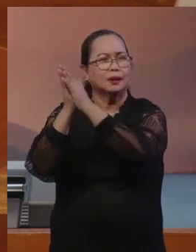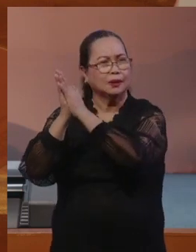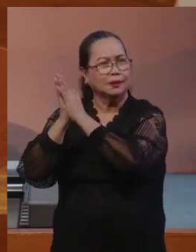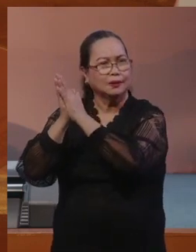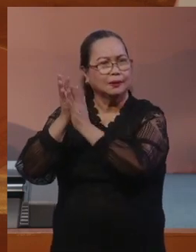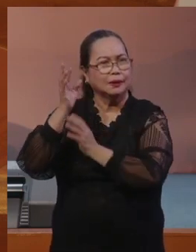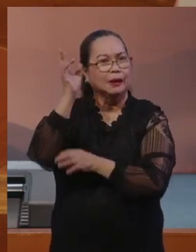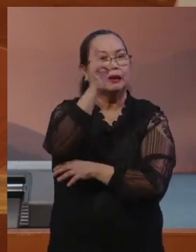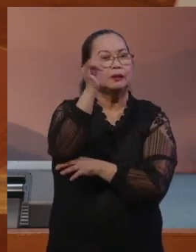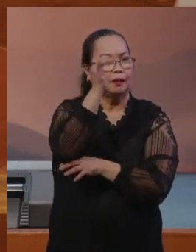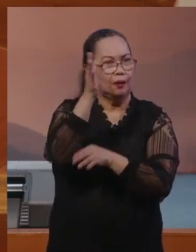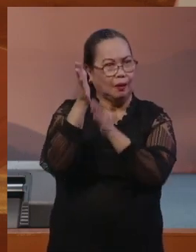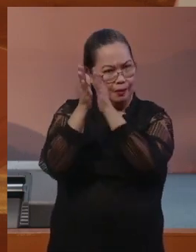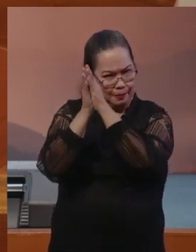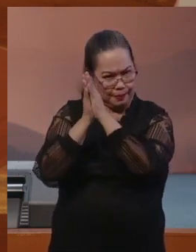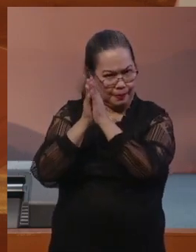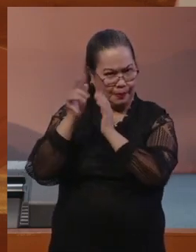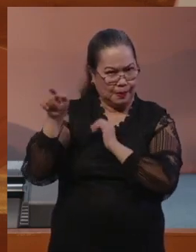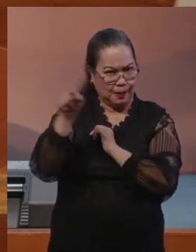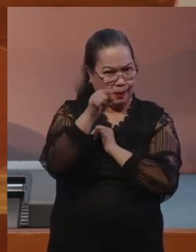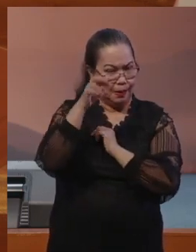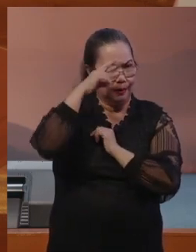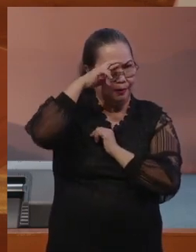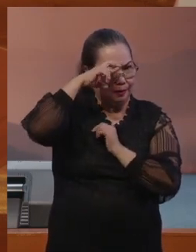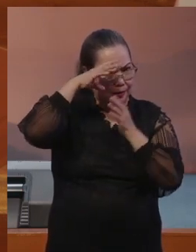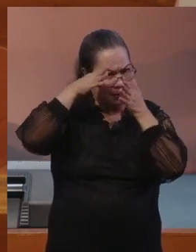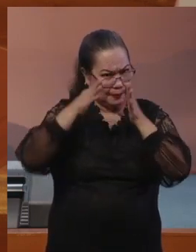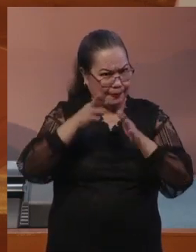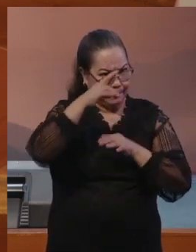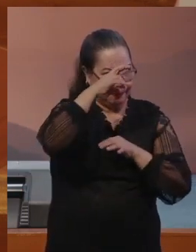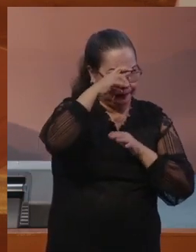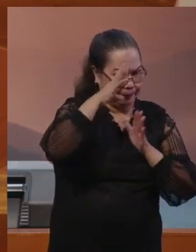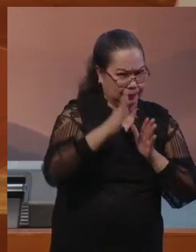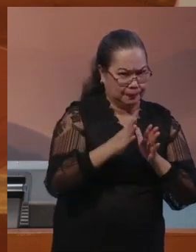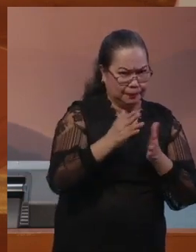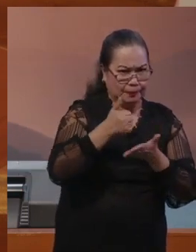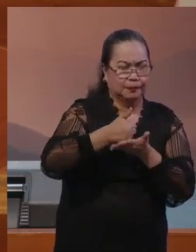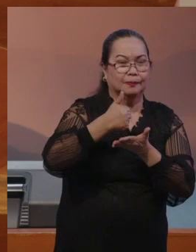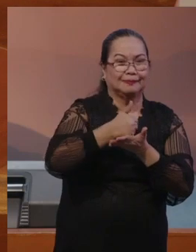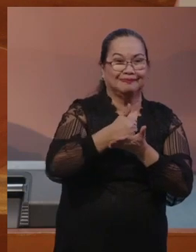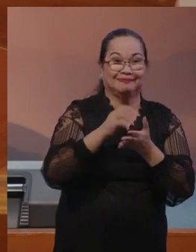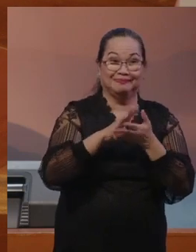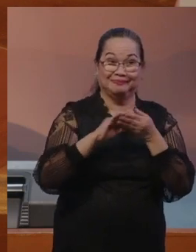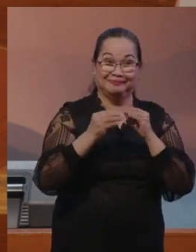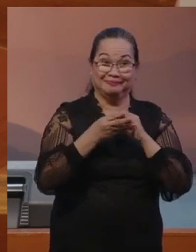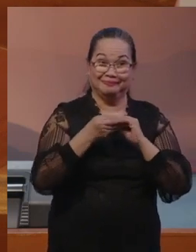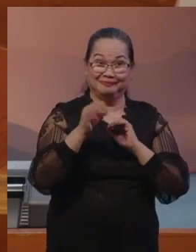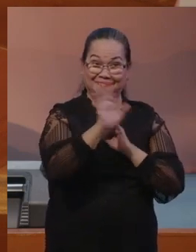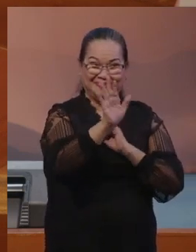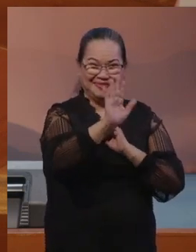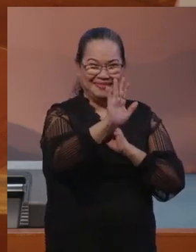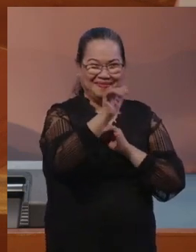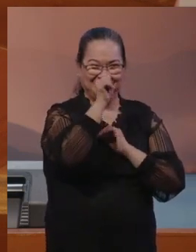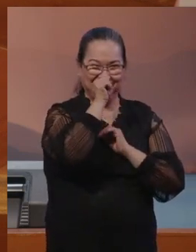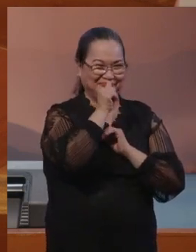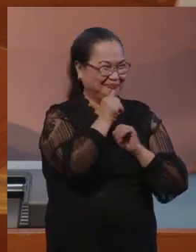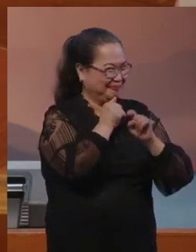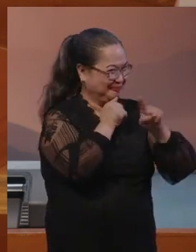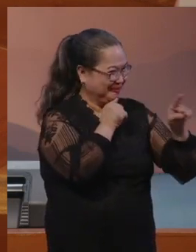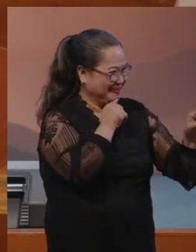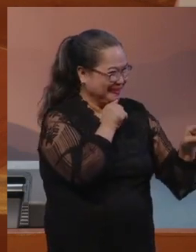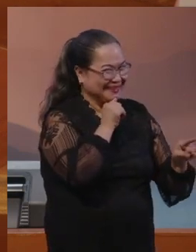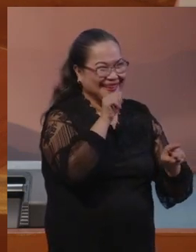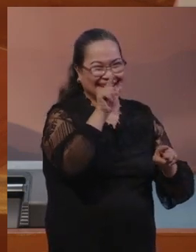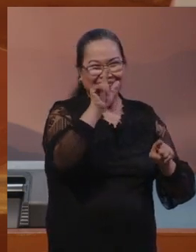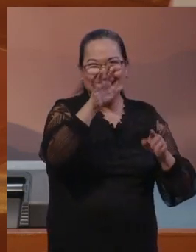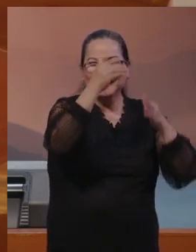siya. Verses 12 to 21. Mabilis naman po yung kwento. So huwag kayong mainip. Alam kong 24